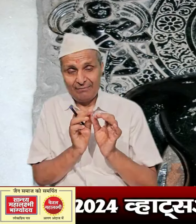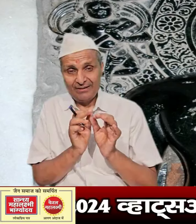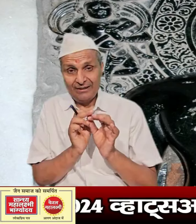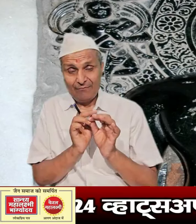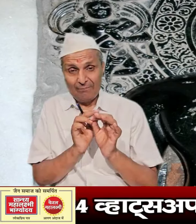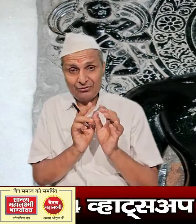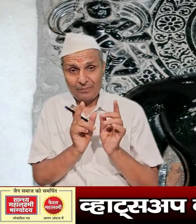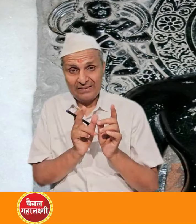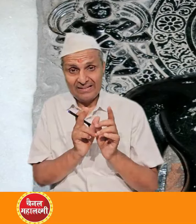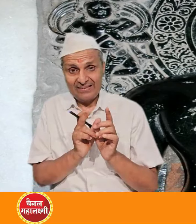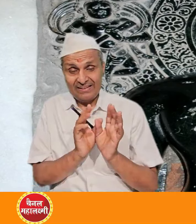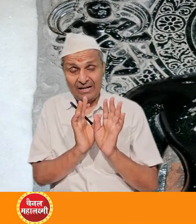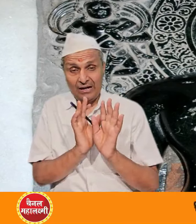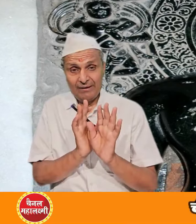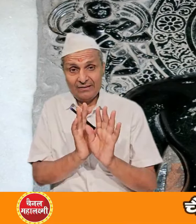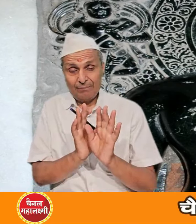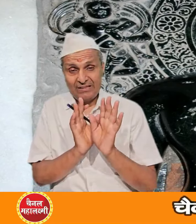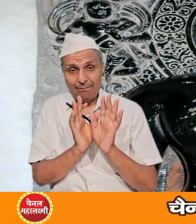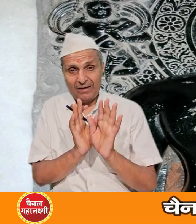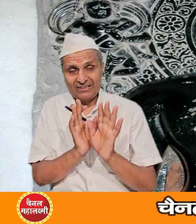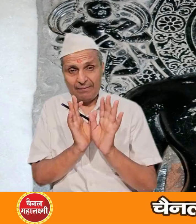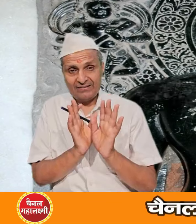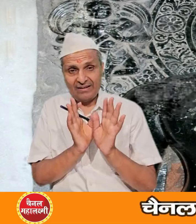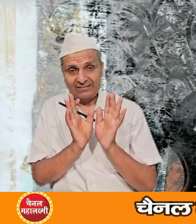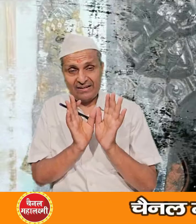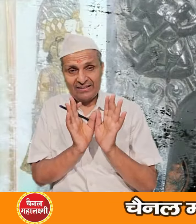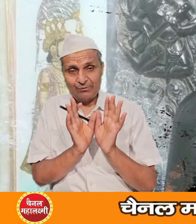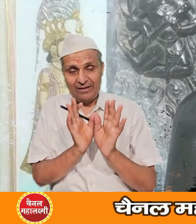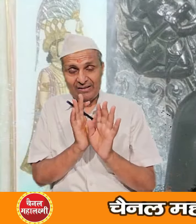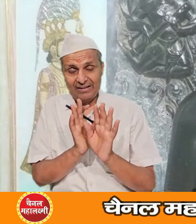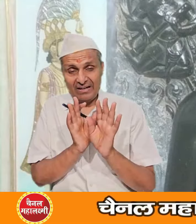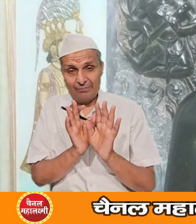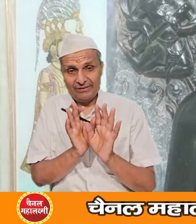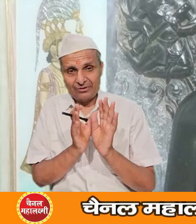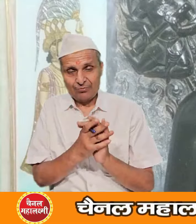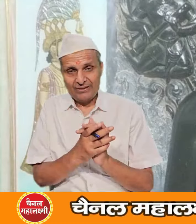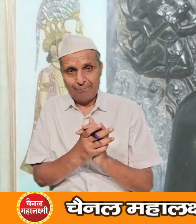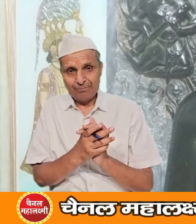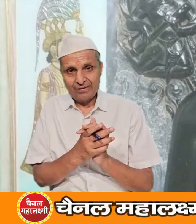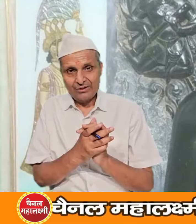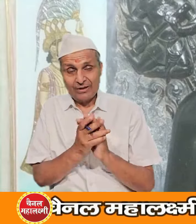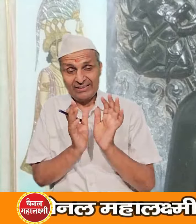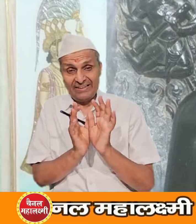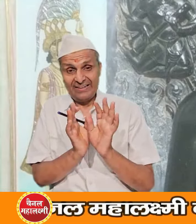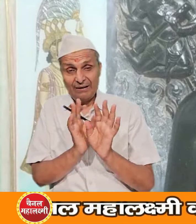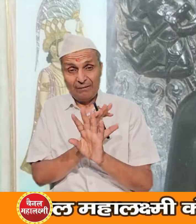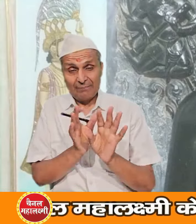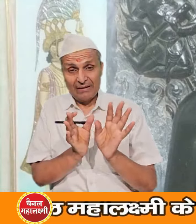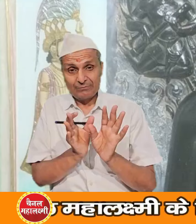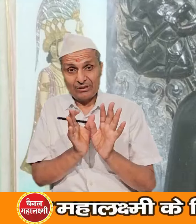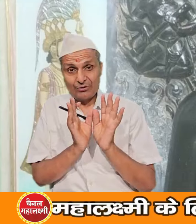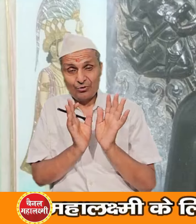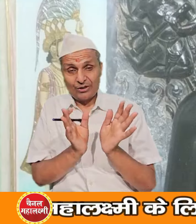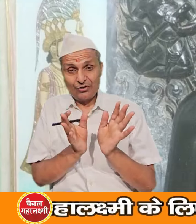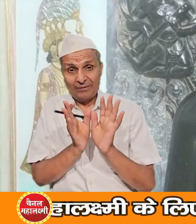लेकिन अब वहां पर जो बदल गया एक साल से हम पिछले पांच छ महीने से लगातार नजर रखे हुए हैं लेकिन अभी तक चुप थे क्योंकि कहते हैं बार-बार